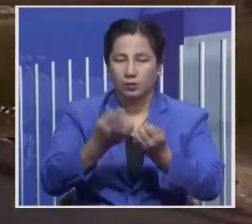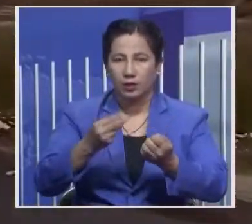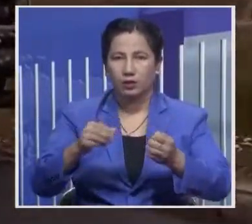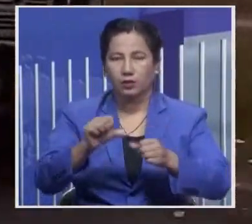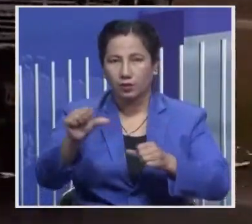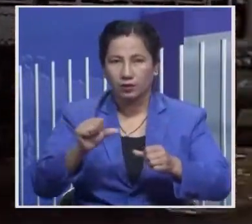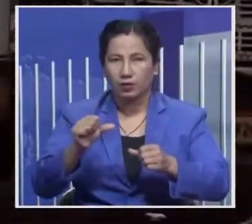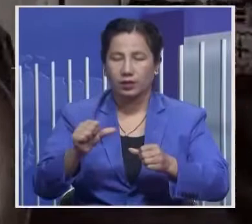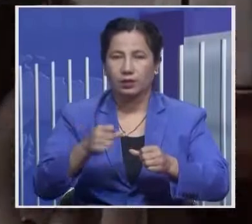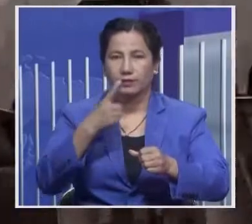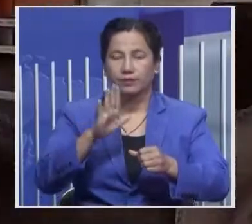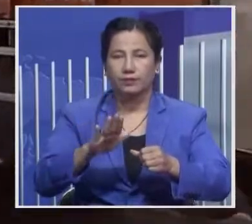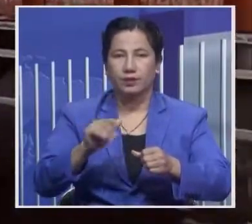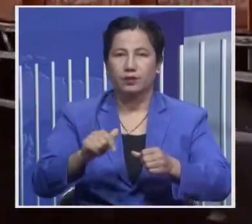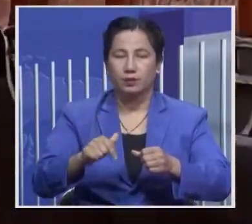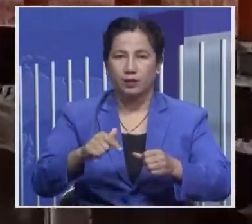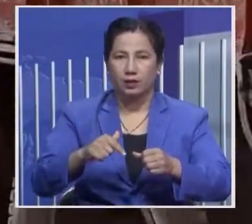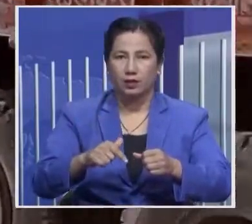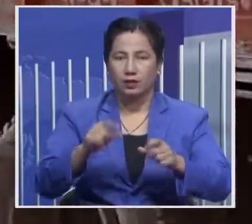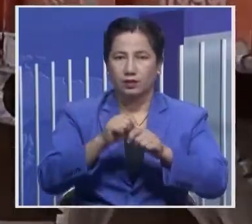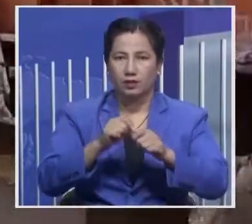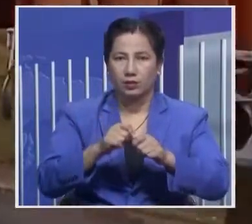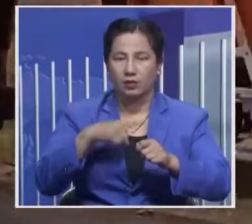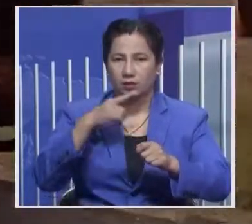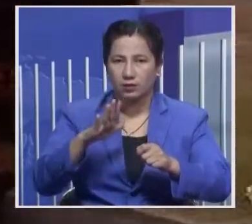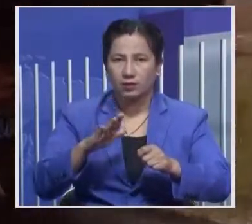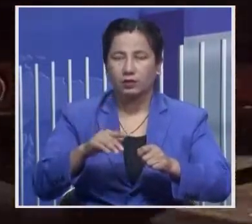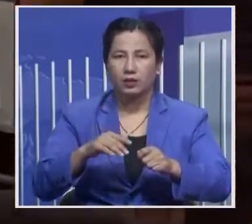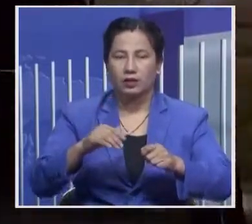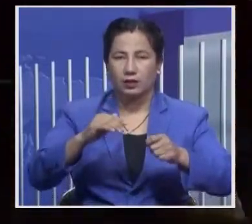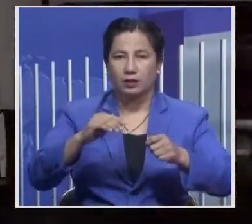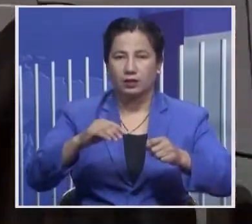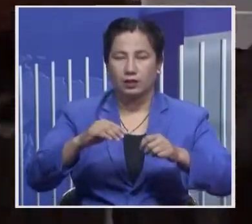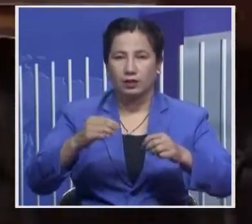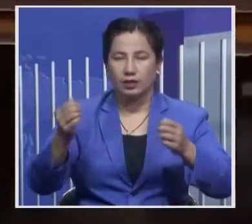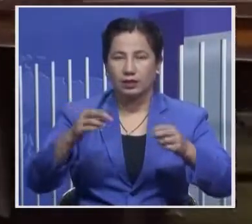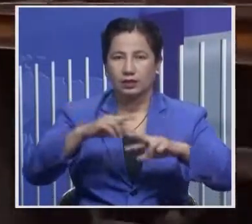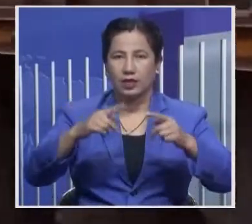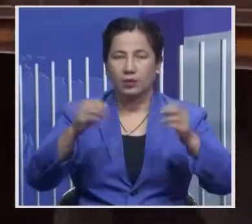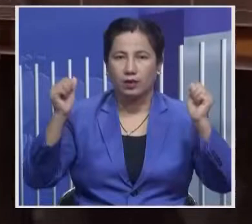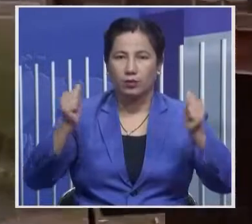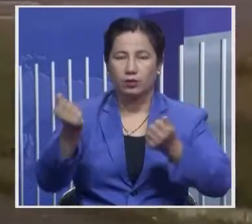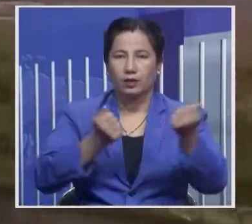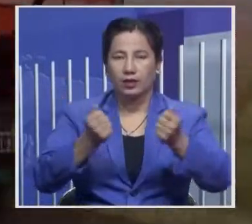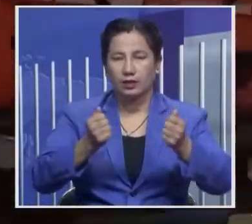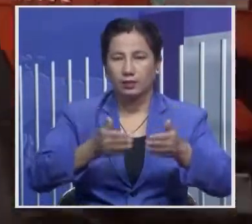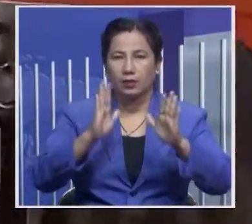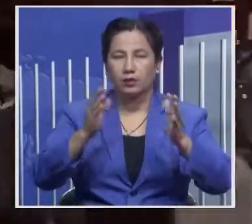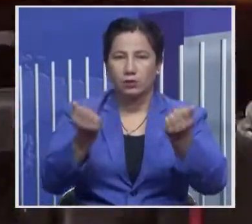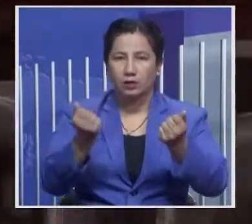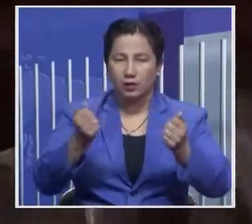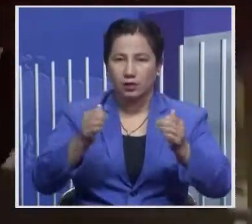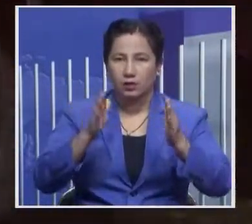जग्गा अभावले भन्सारमा अझैसम्म यार्ड निर्माण हुन नसक्दा मालवाहक गाडीहरू बाटोमै खडा गर्ने गरिएको छ।